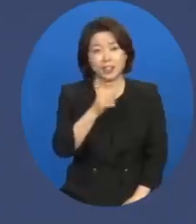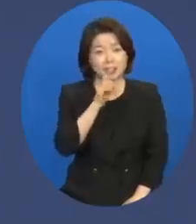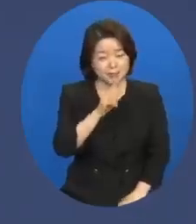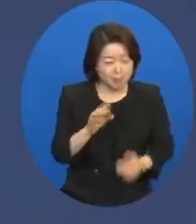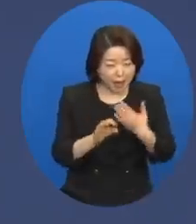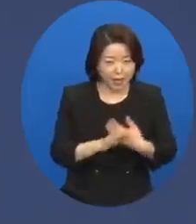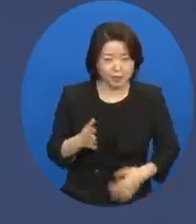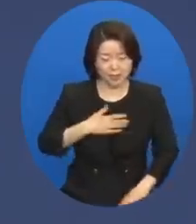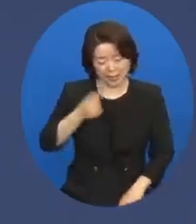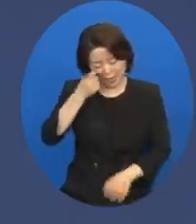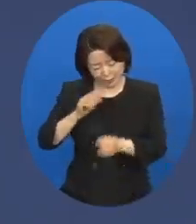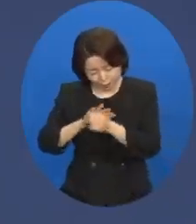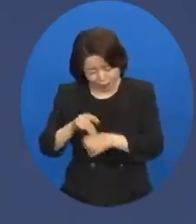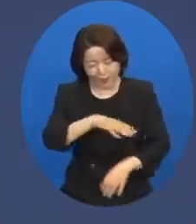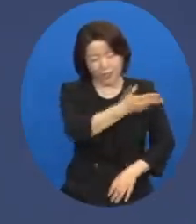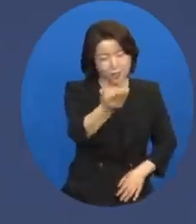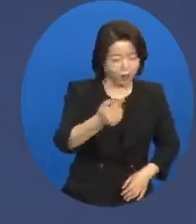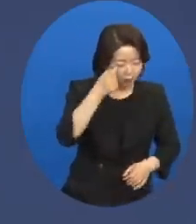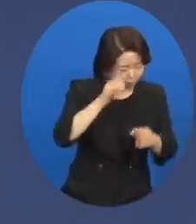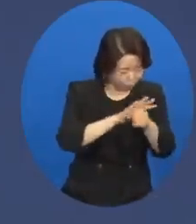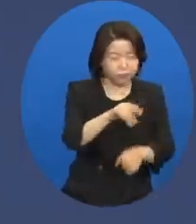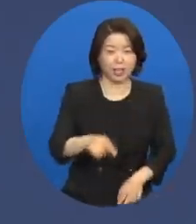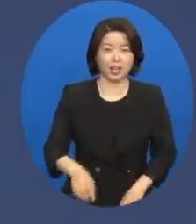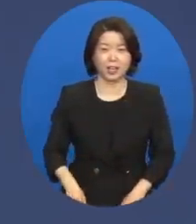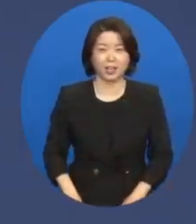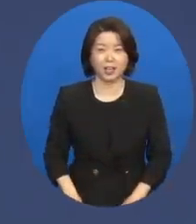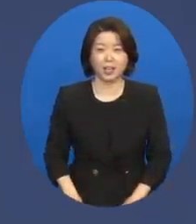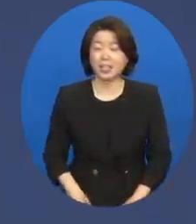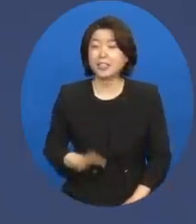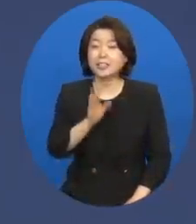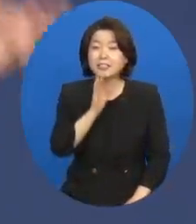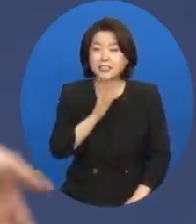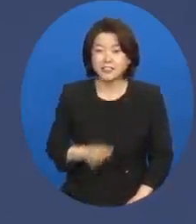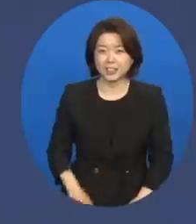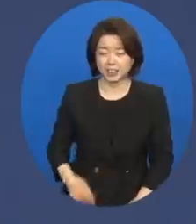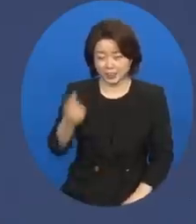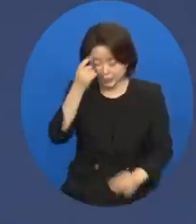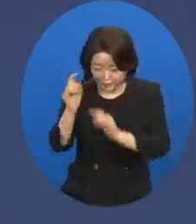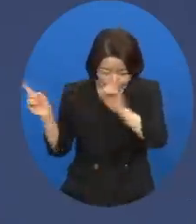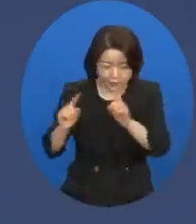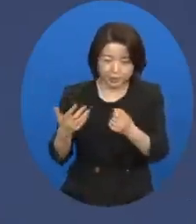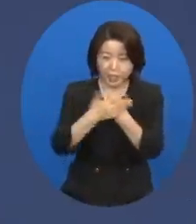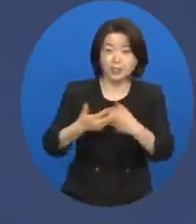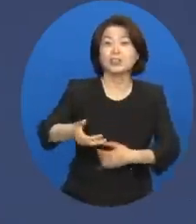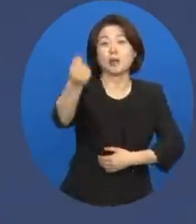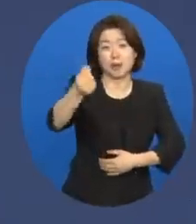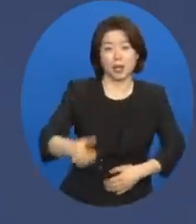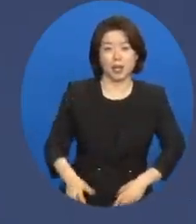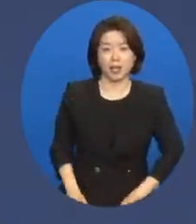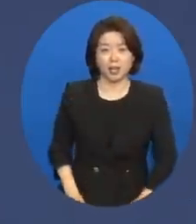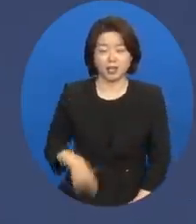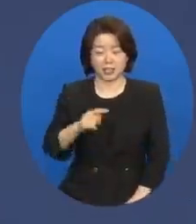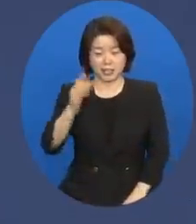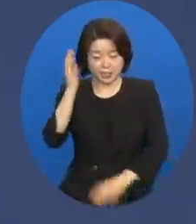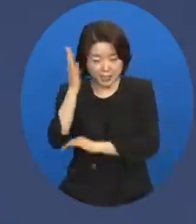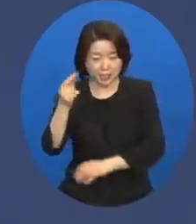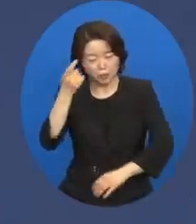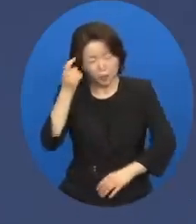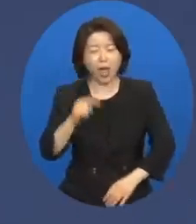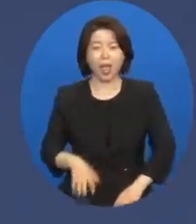저도 불쌍하고 여러분도 불쌍하고 진짜 아니 정신 좀 차리고 은혜 좀 받자고. 내가 지금 이 얘기를 왜 이렇게